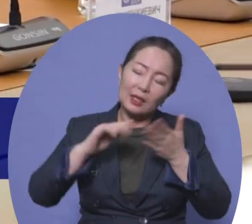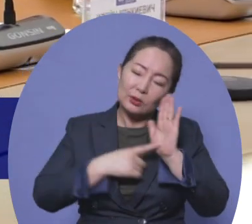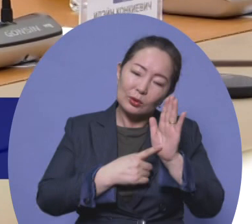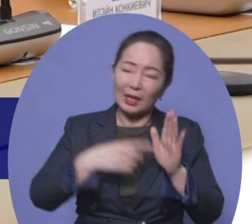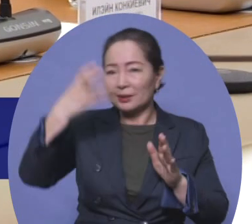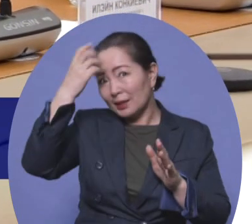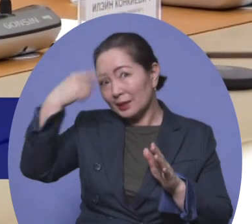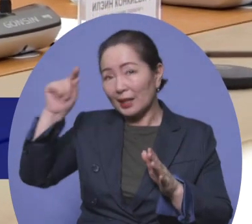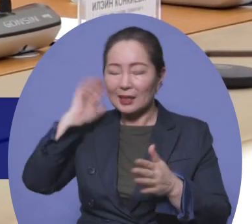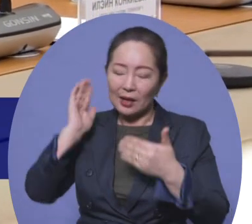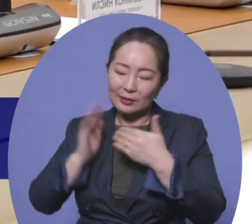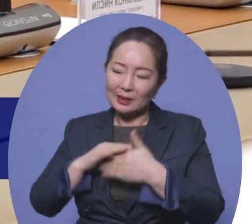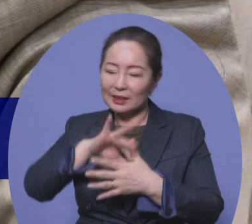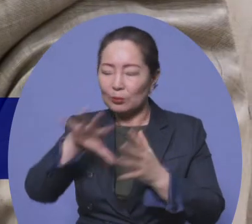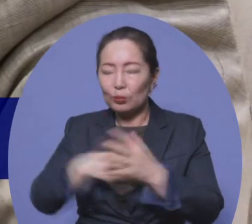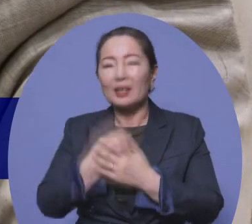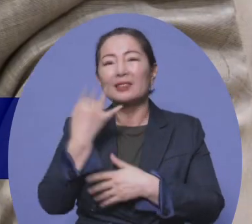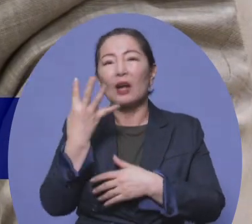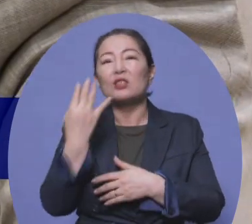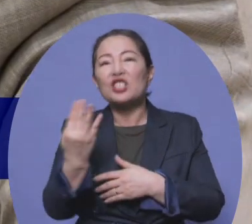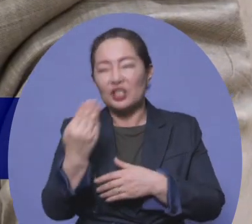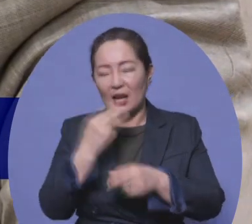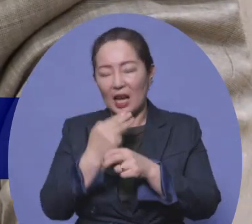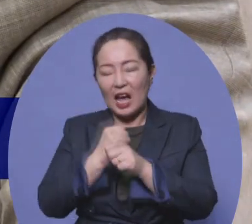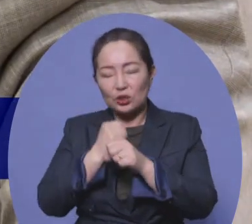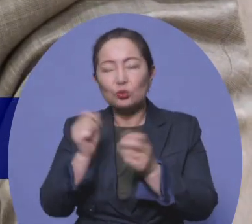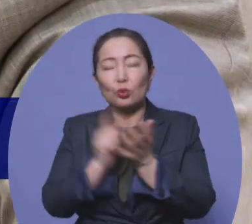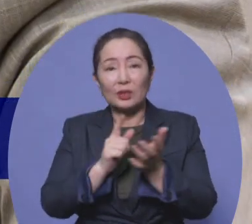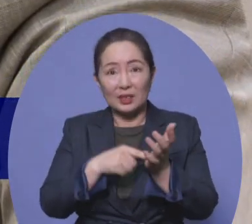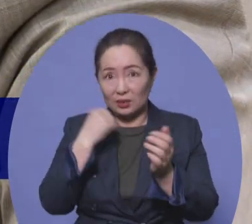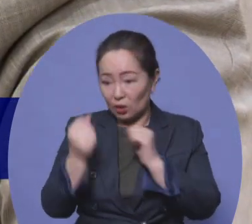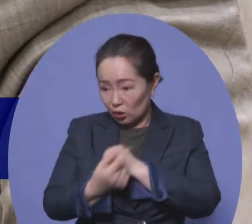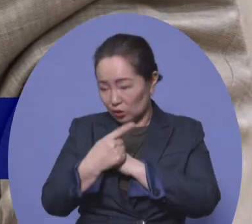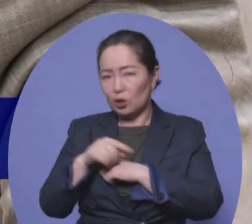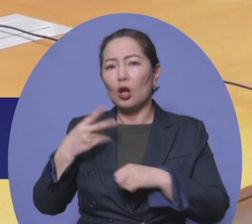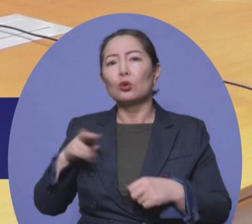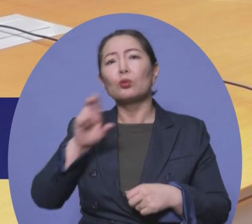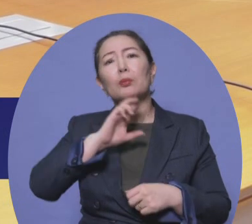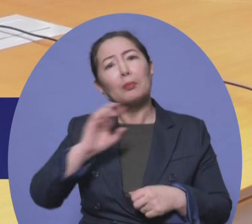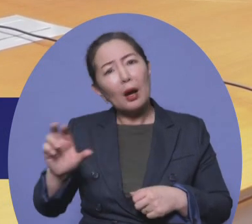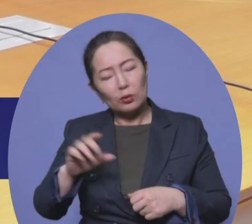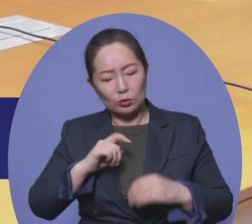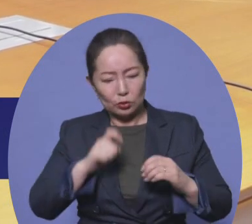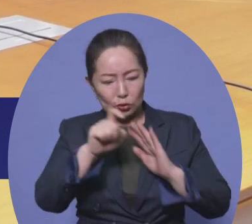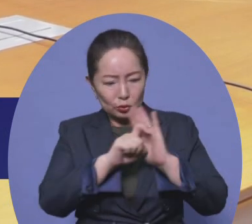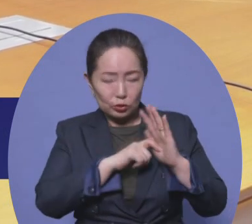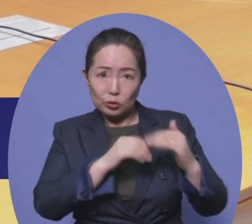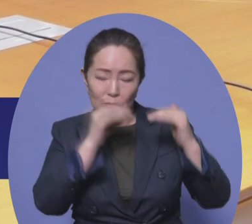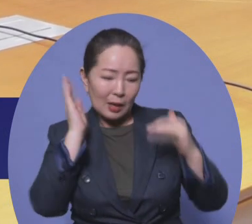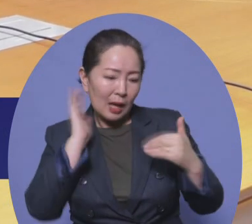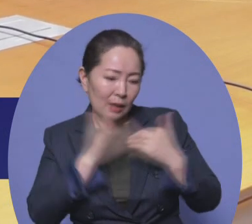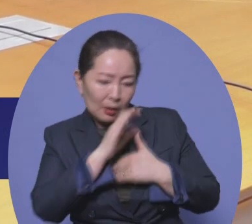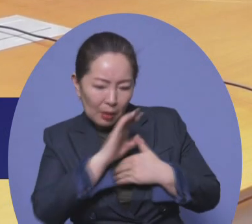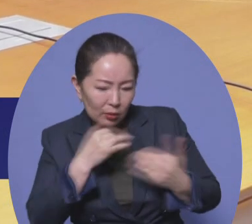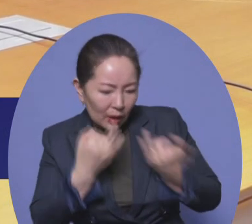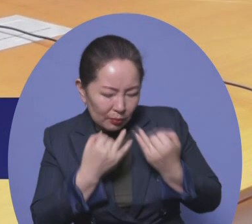газраас авилгын эсрэг хэрэгжүүлж байгаа 5 иш ажиллагаанд чухал үүрэгтэй болохыг онцоллоо. Нэгдсэн үндэсний байгууллагын хөгжлийн хөтөлбөрөөс авилгатай тэмцэх газартай